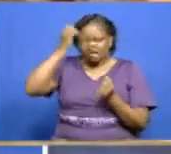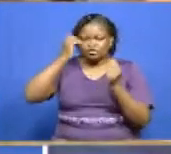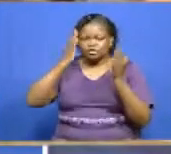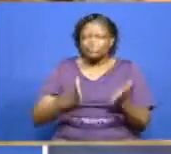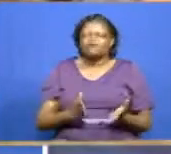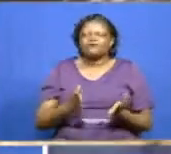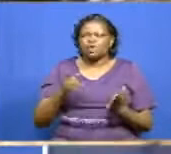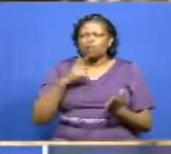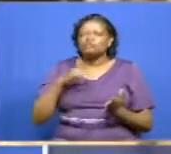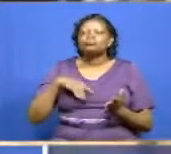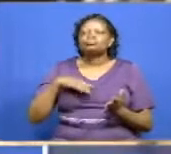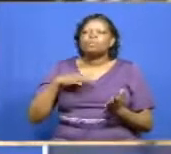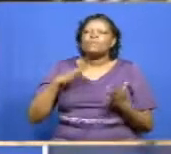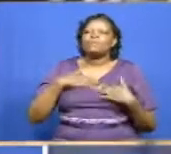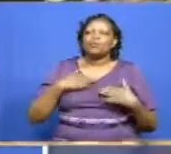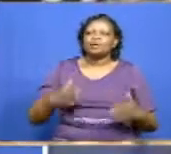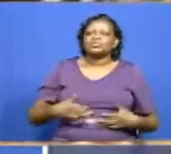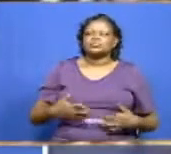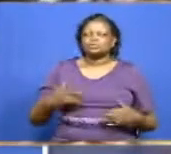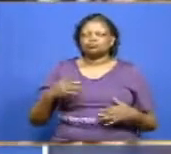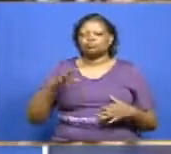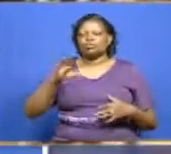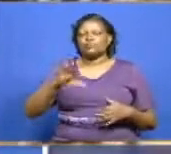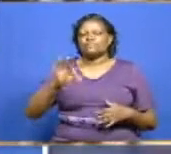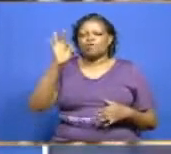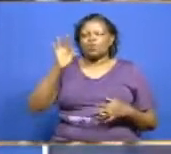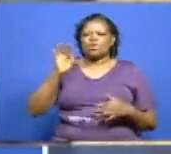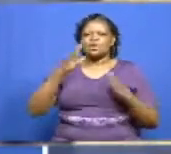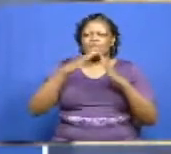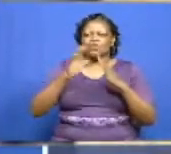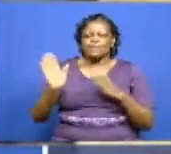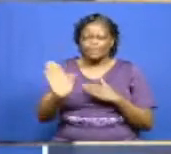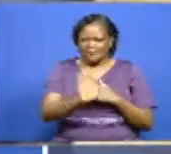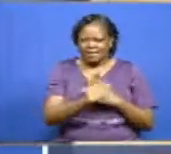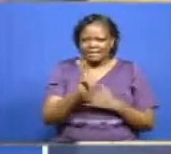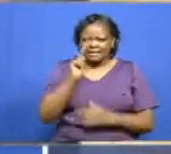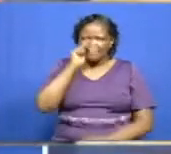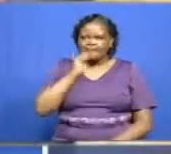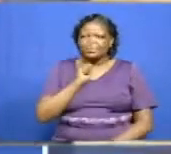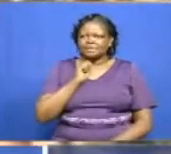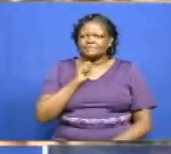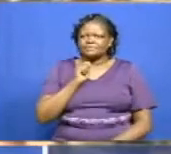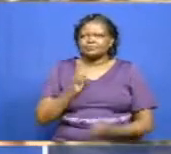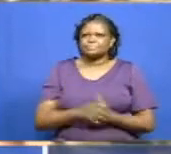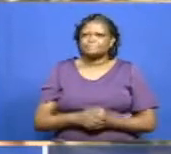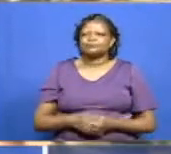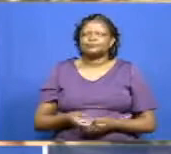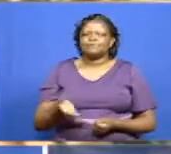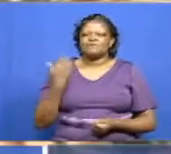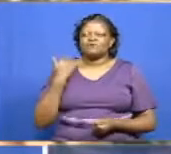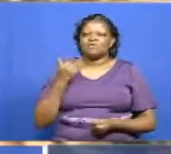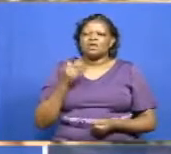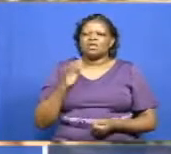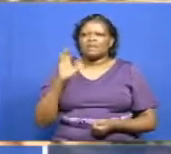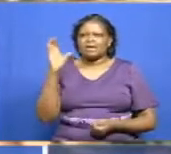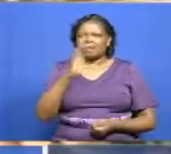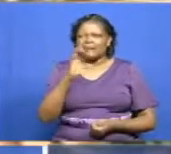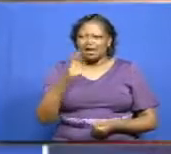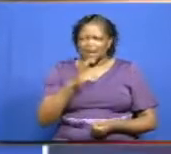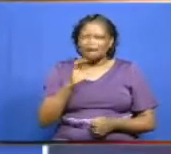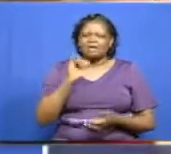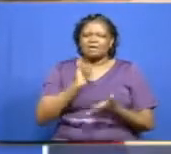ulipatikana katika nyumba yake eneo la Kingero. Inasemekana marehemu alimpeleka mpangaji mmoja katika nyumba